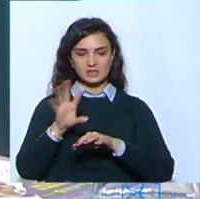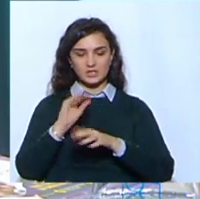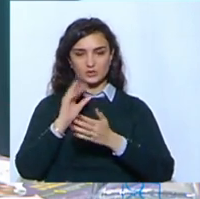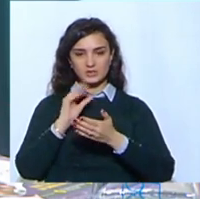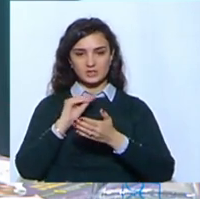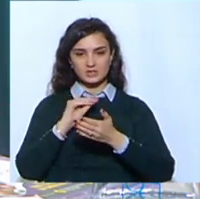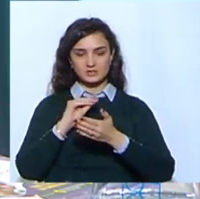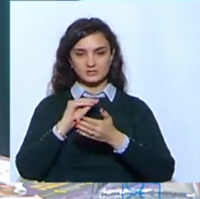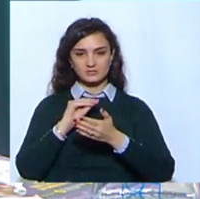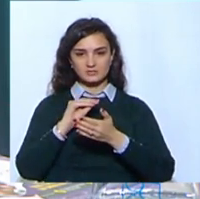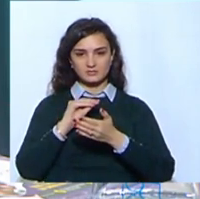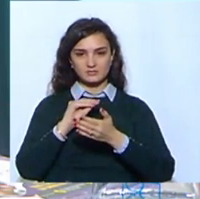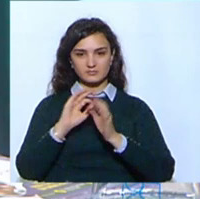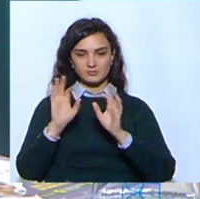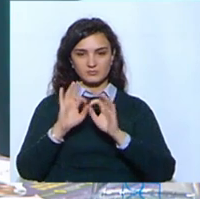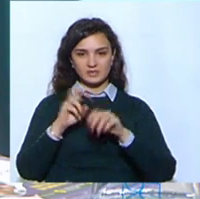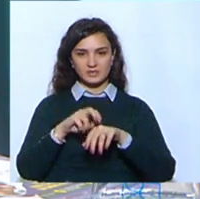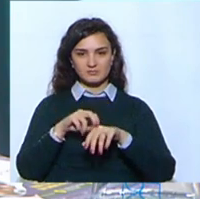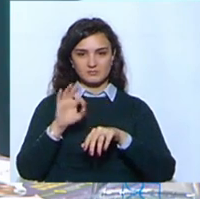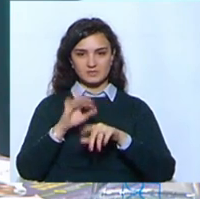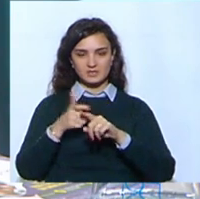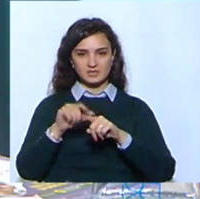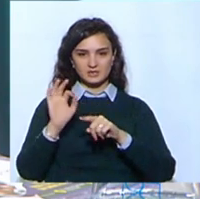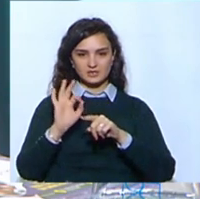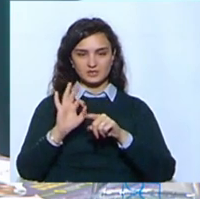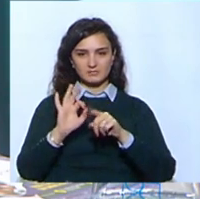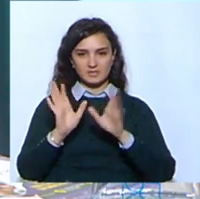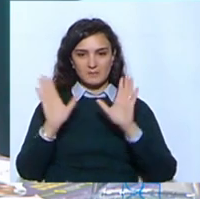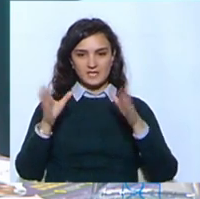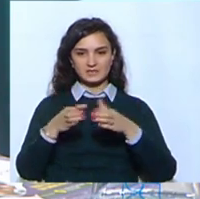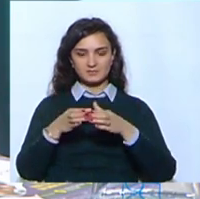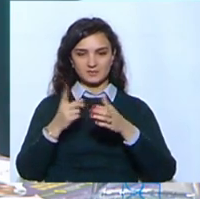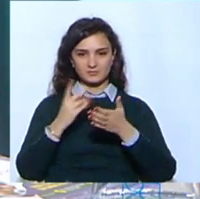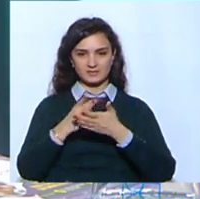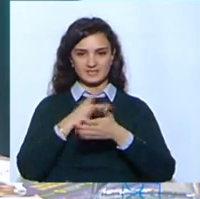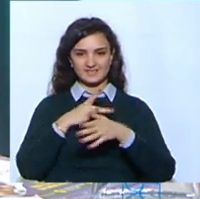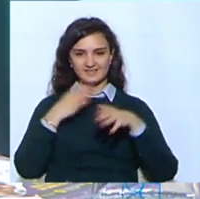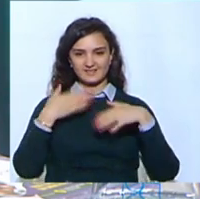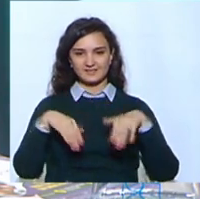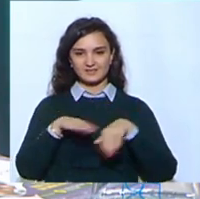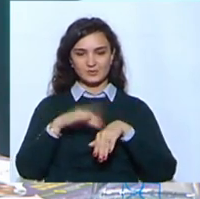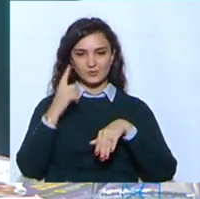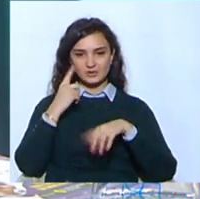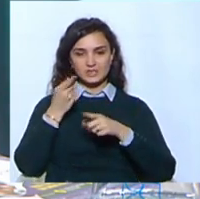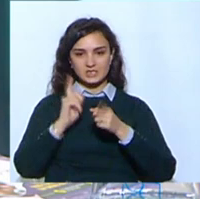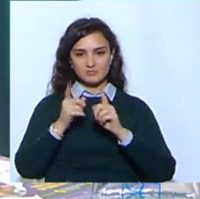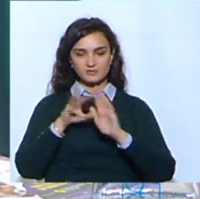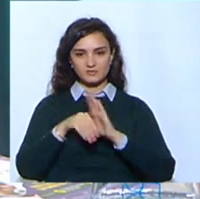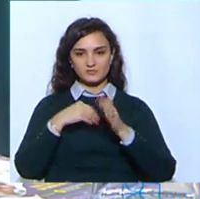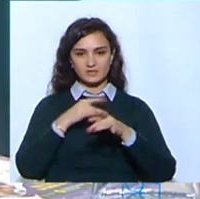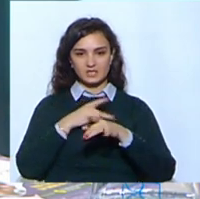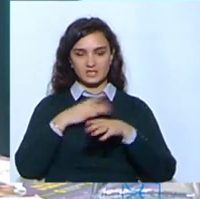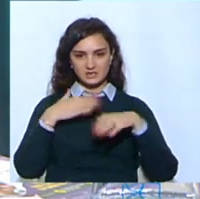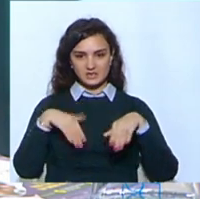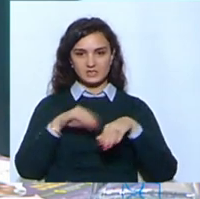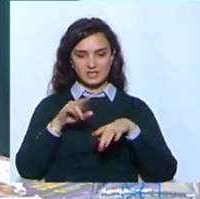როდესაც საუბრობენ ექიმებზე, ძალიან ხშირად გამაერთიანებელი, რატომღაც თეთრი ხალათი ჰგონია. სინამდვილეში ჩვენ ხალათითაც